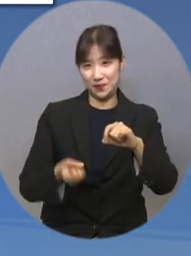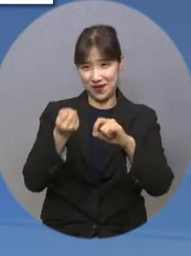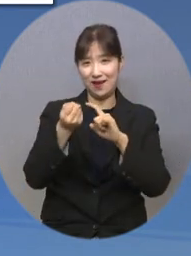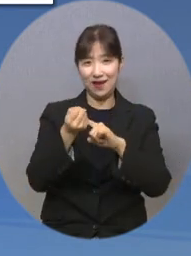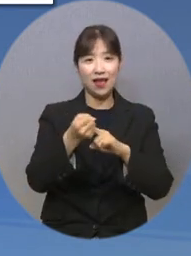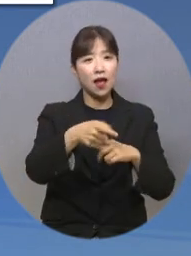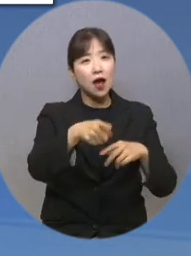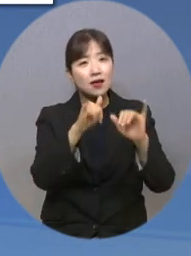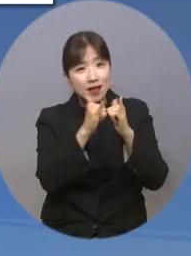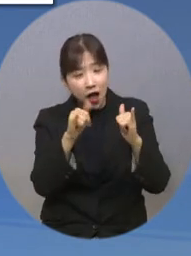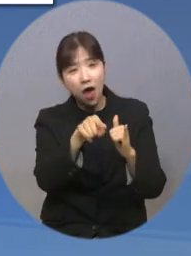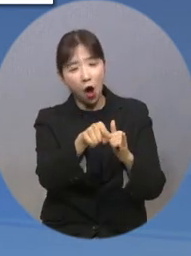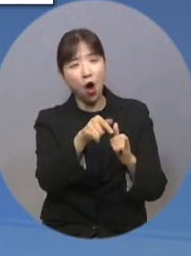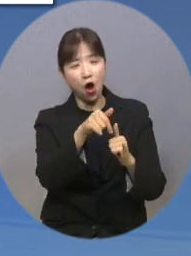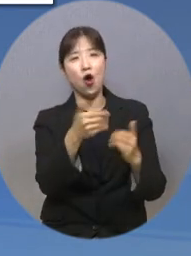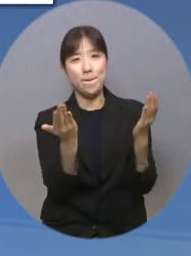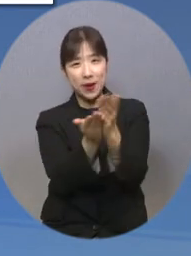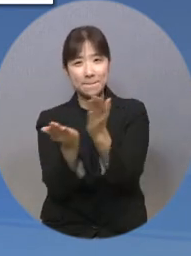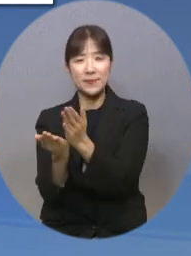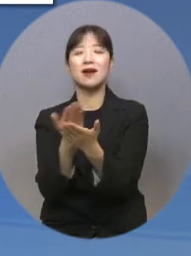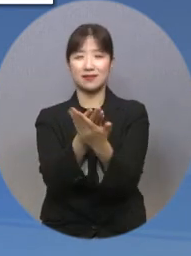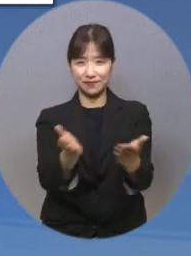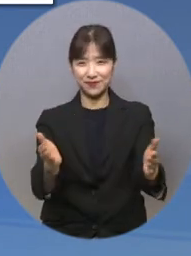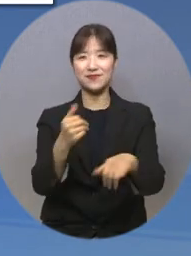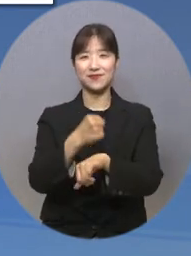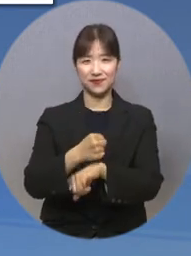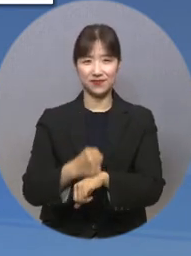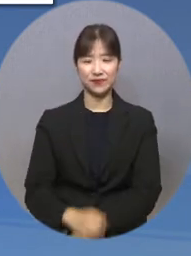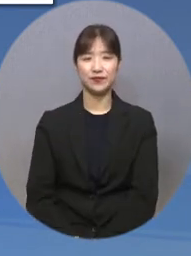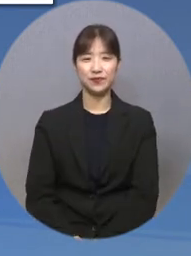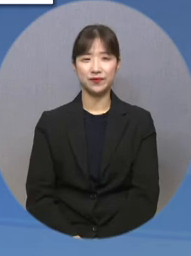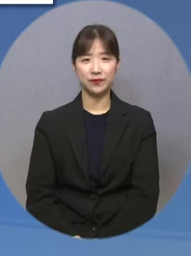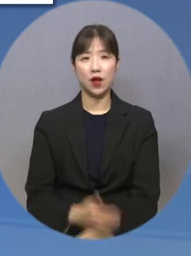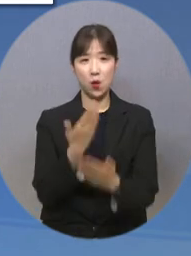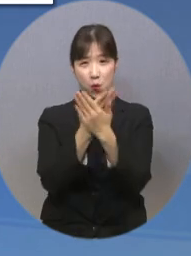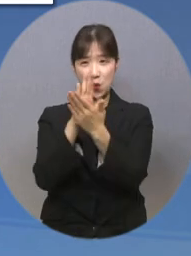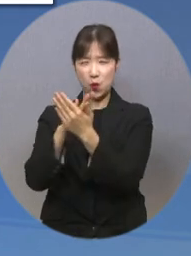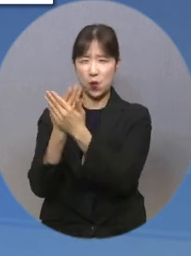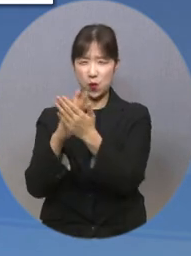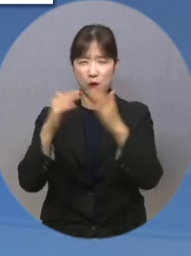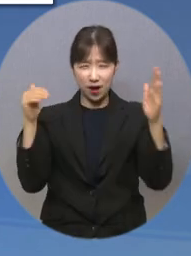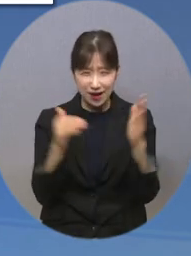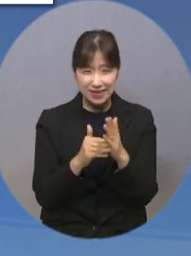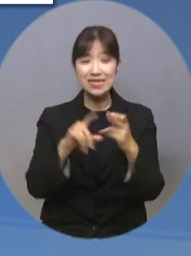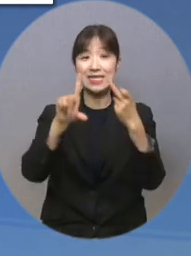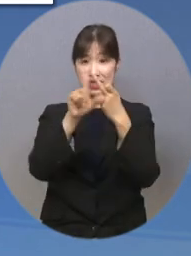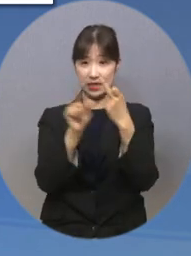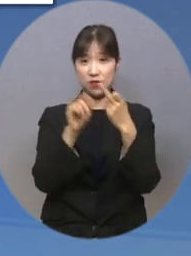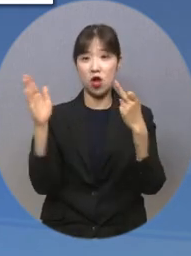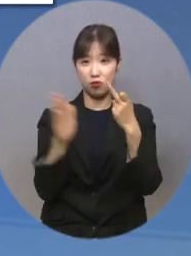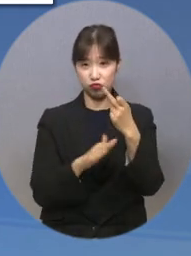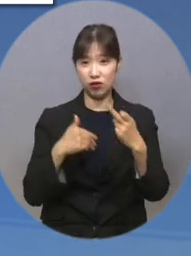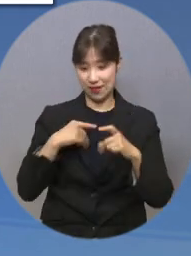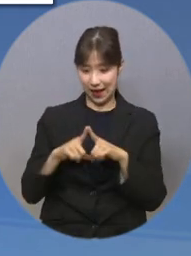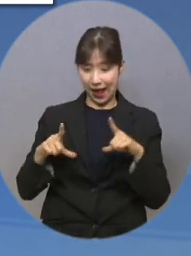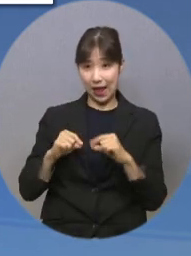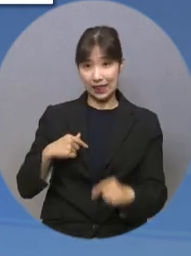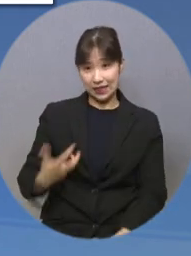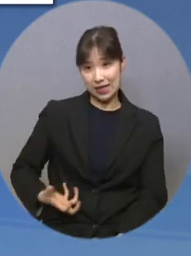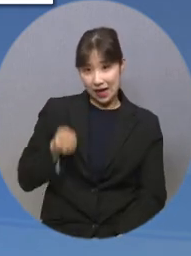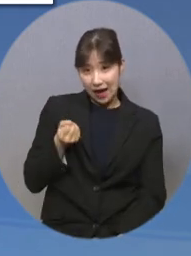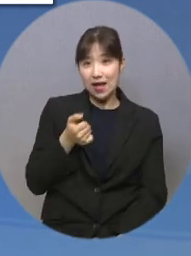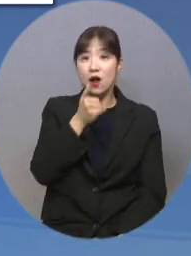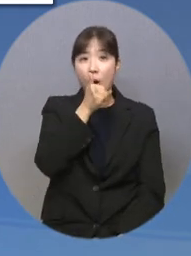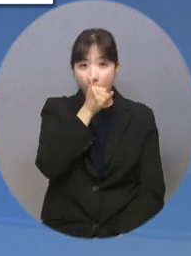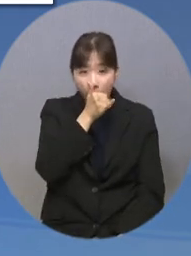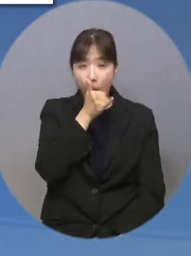필요한 교통약자들에게 나눠줄 계획입니다. 공사가 마무리되는 12월부터는 하이패스 카드를 지닌